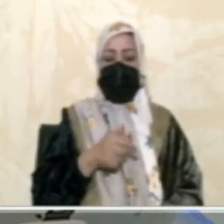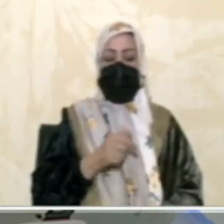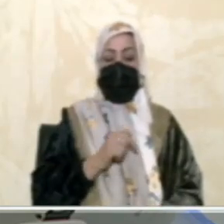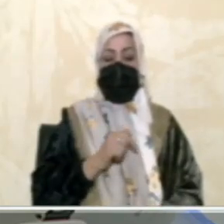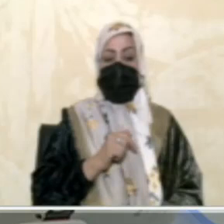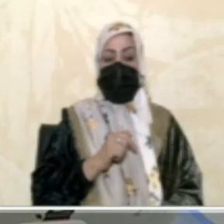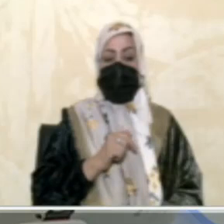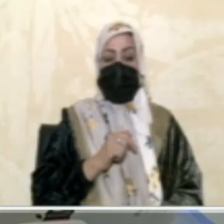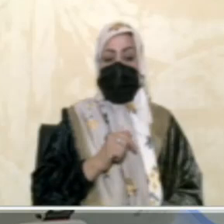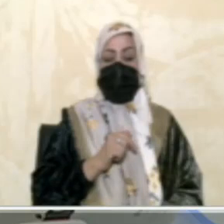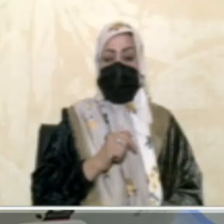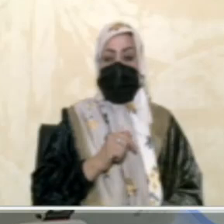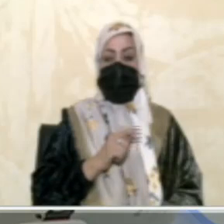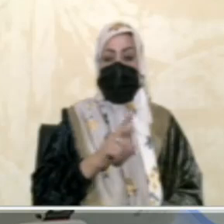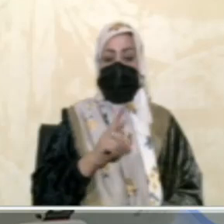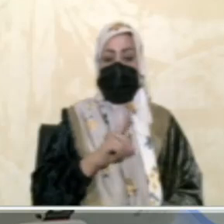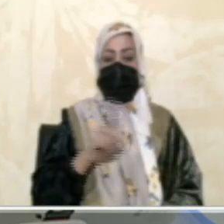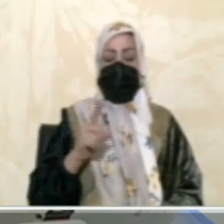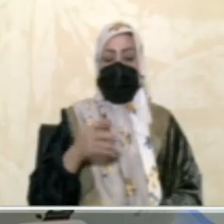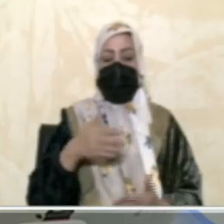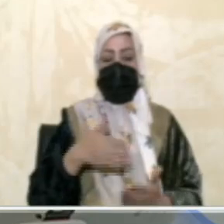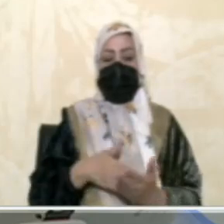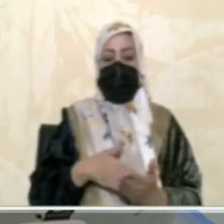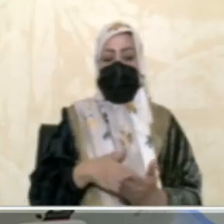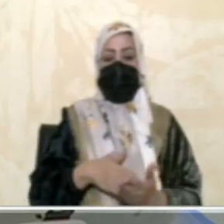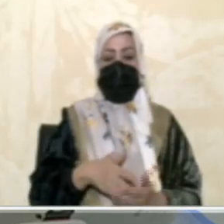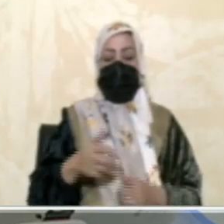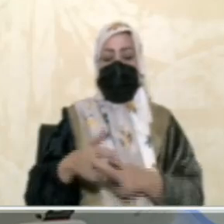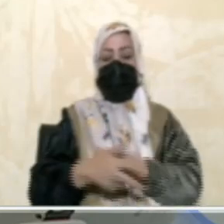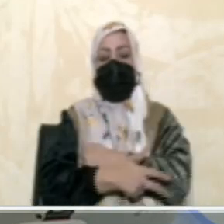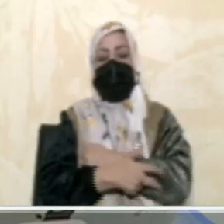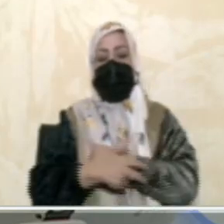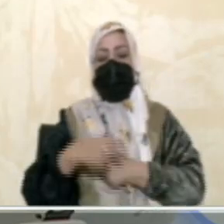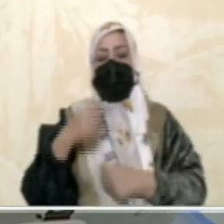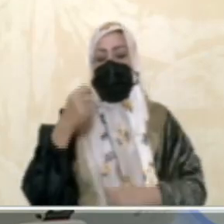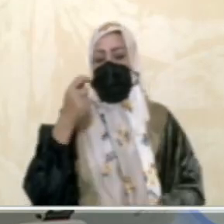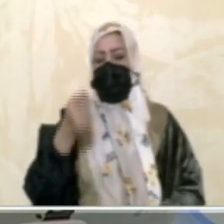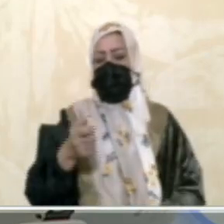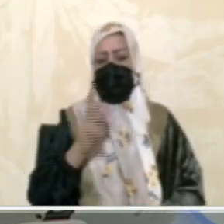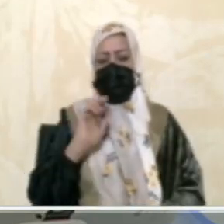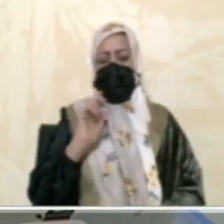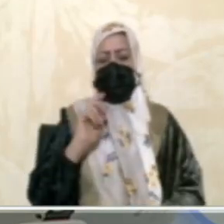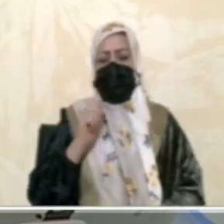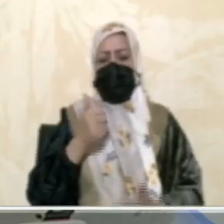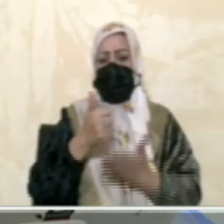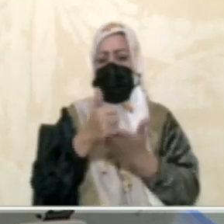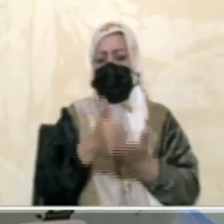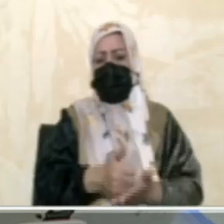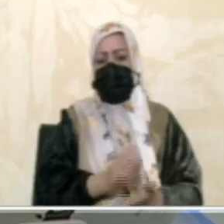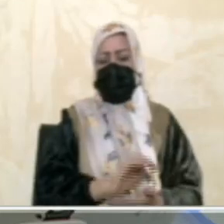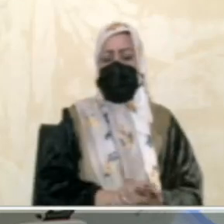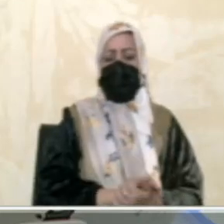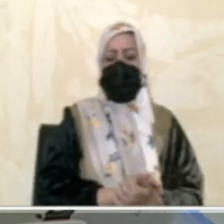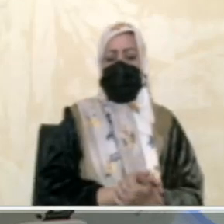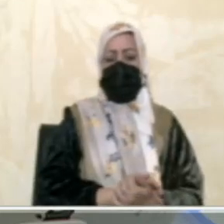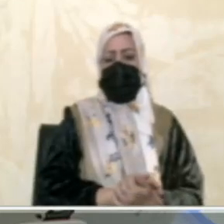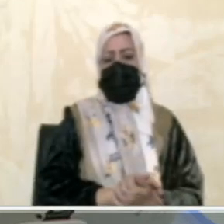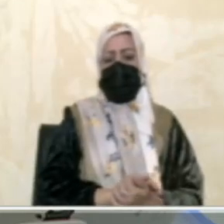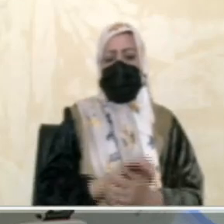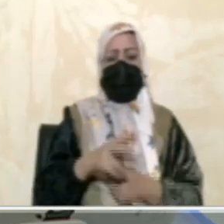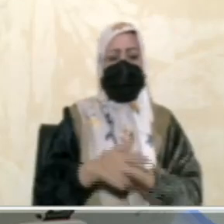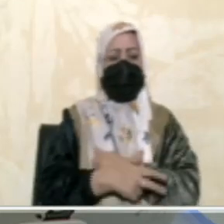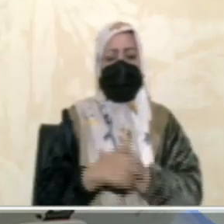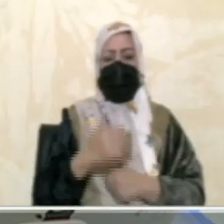على من يخرج زكاه الفطر طعاما هذا هو الاصل ولا نعترض على من مسح على